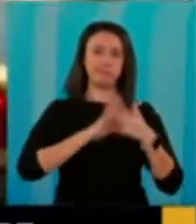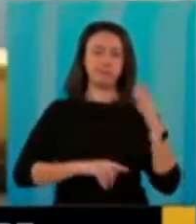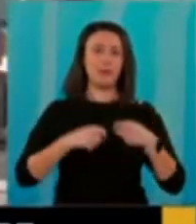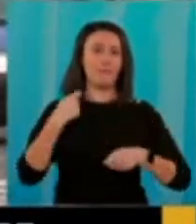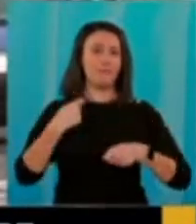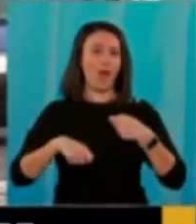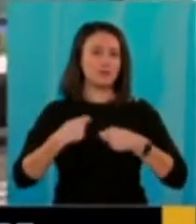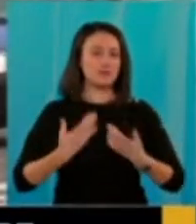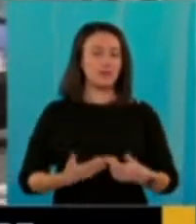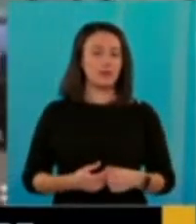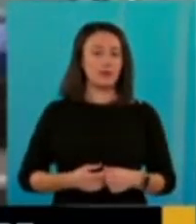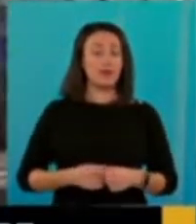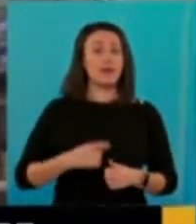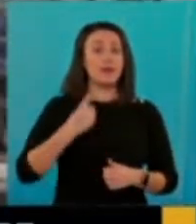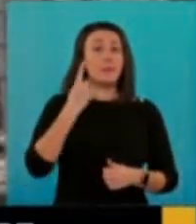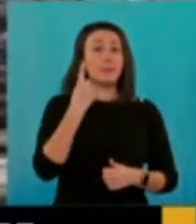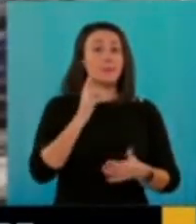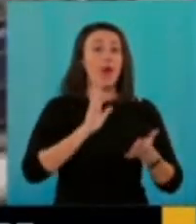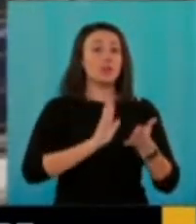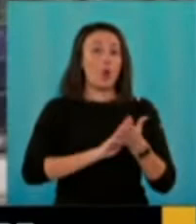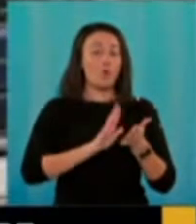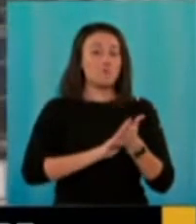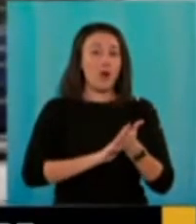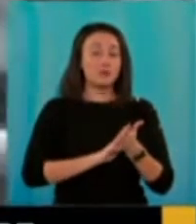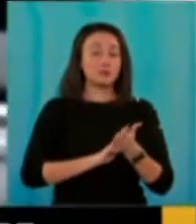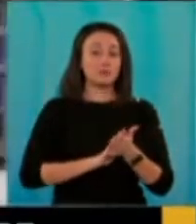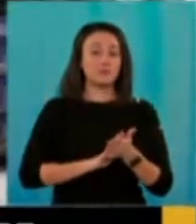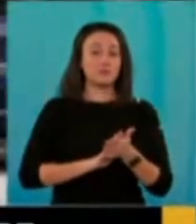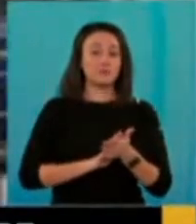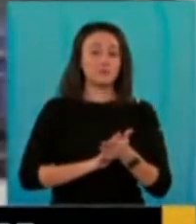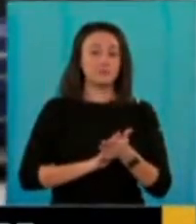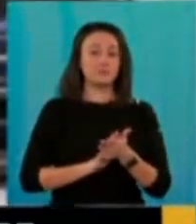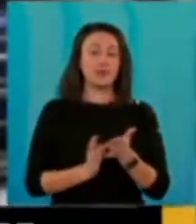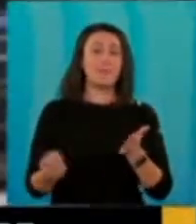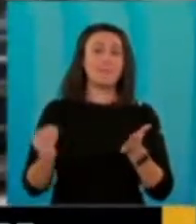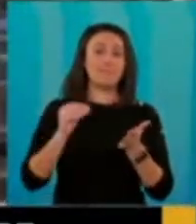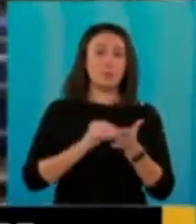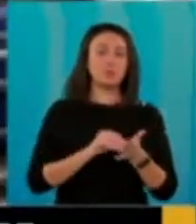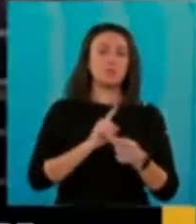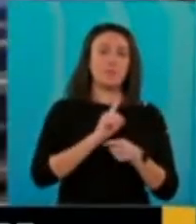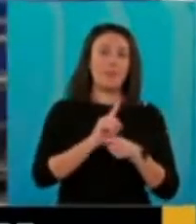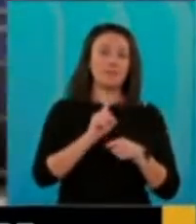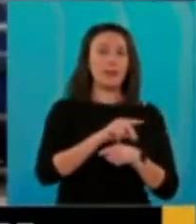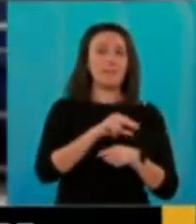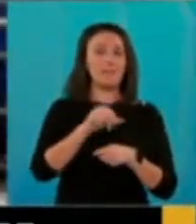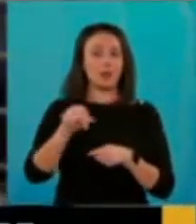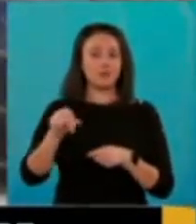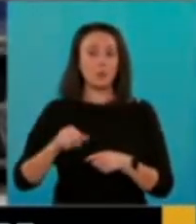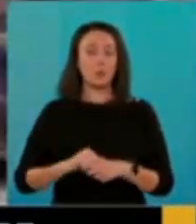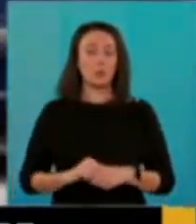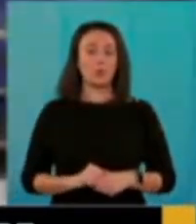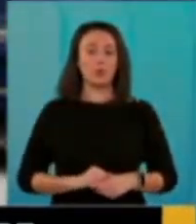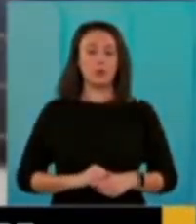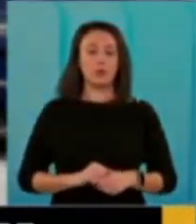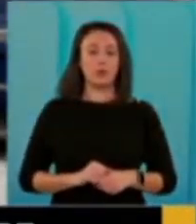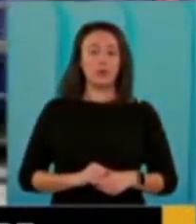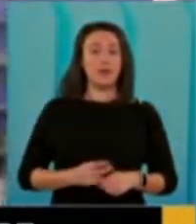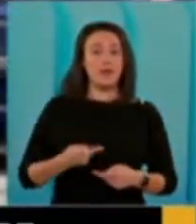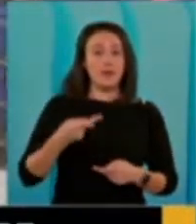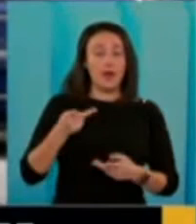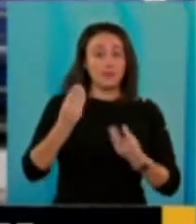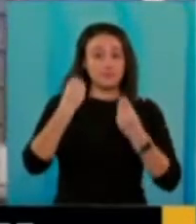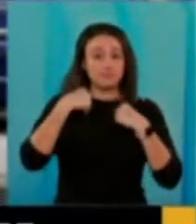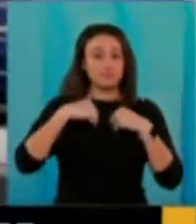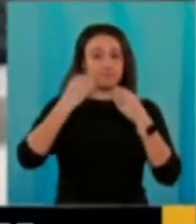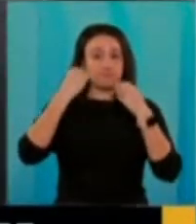rog. Este prima dovadă a faptului că pe lângă particule de materie, pe lângă gazele pe care le inhalăm